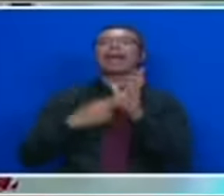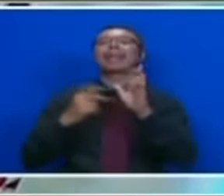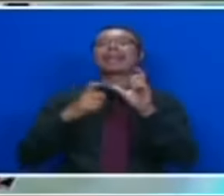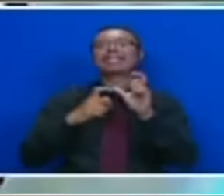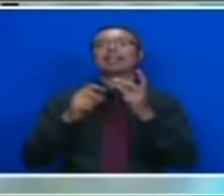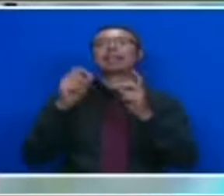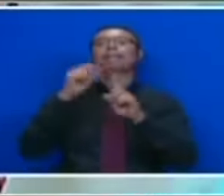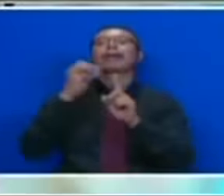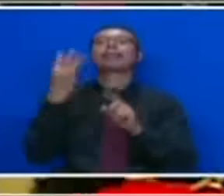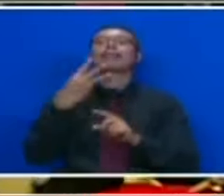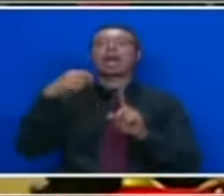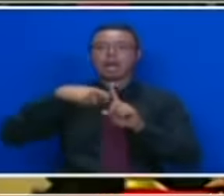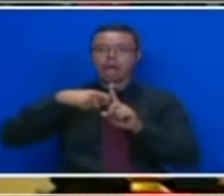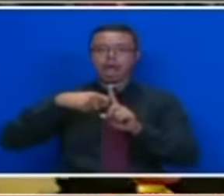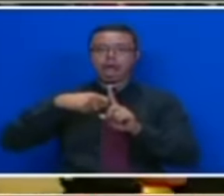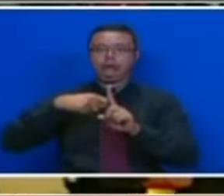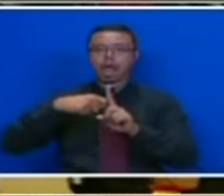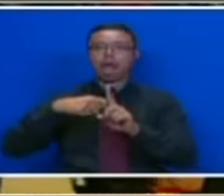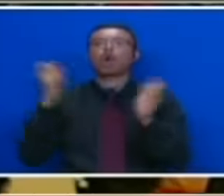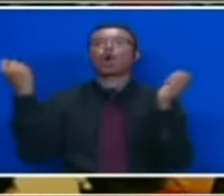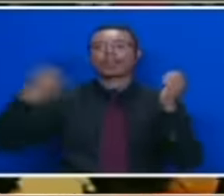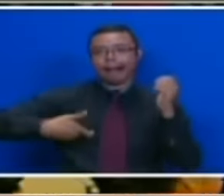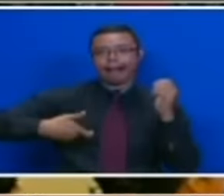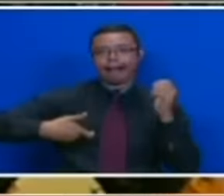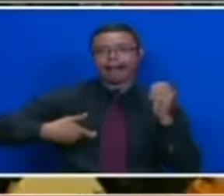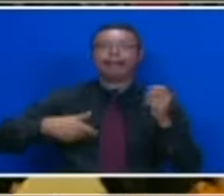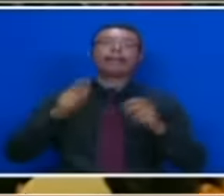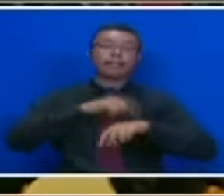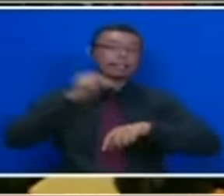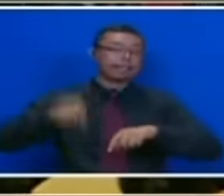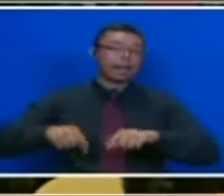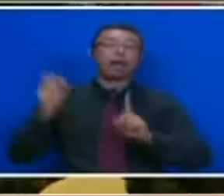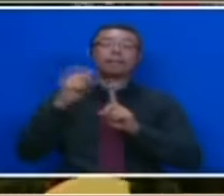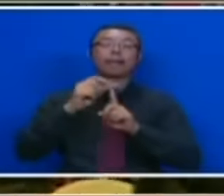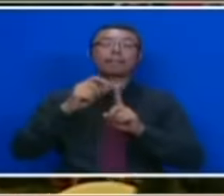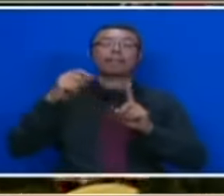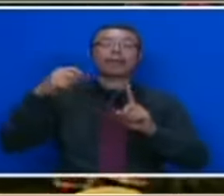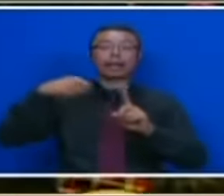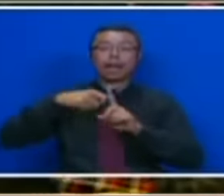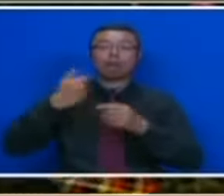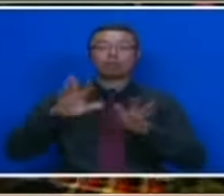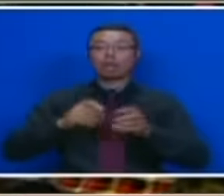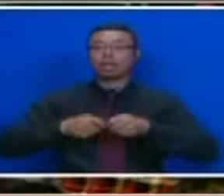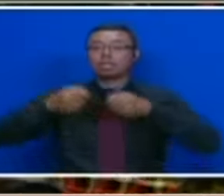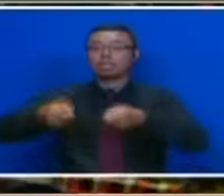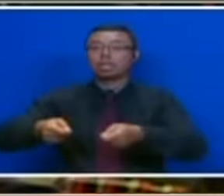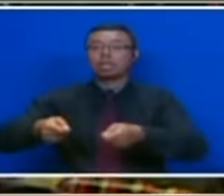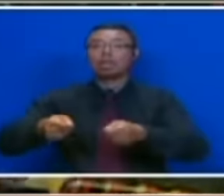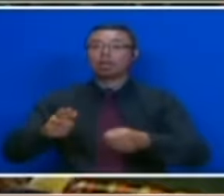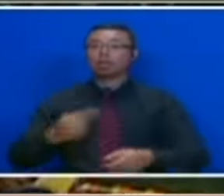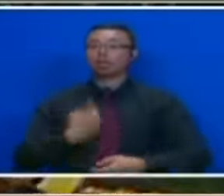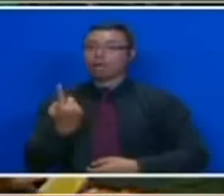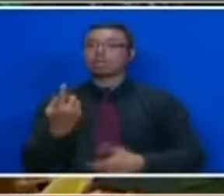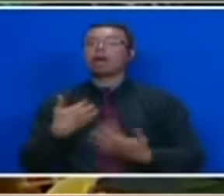P3K, pegawai pemerintah perjanjian kontrak, di mana saat itu PP sudah dikeluarkan, swasta